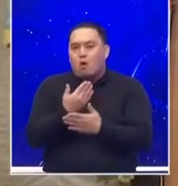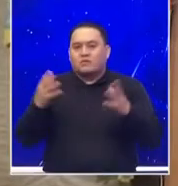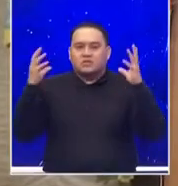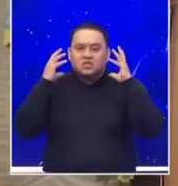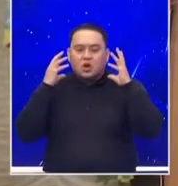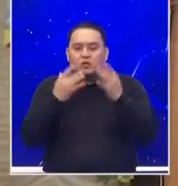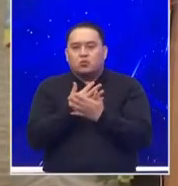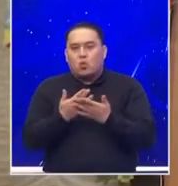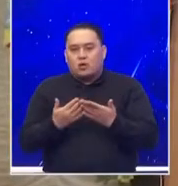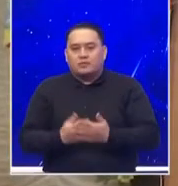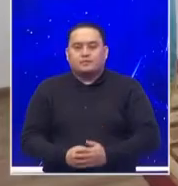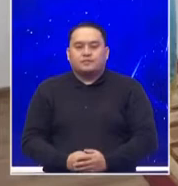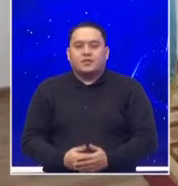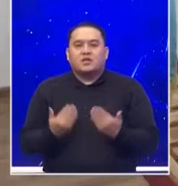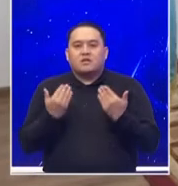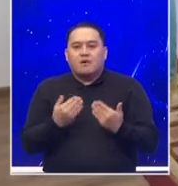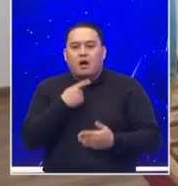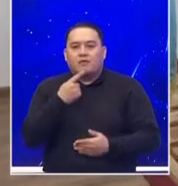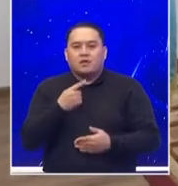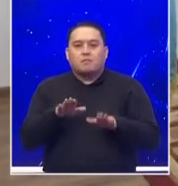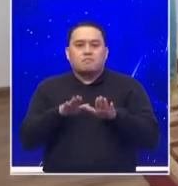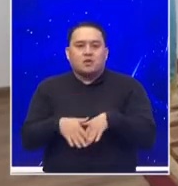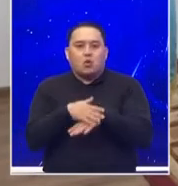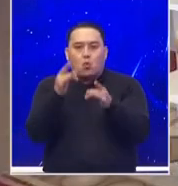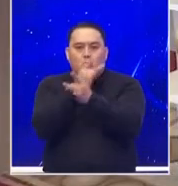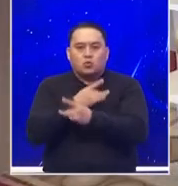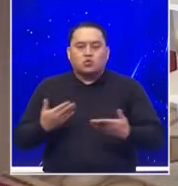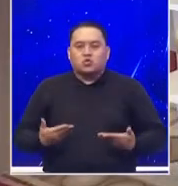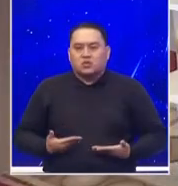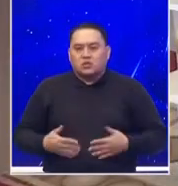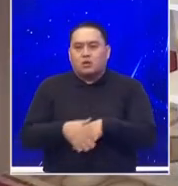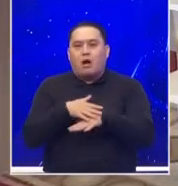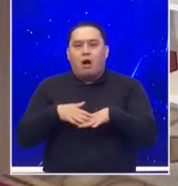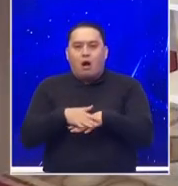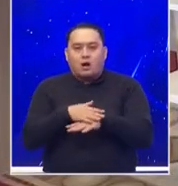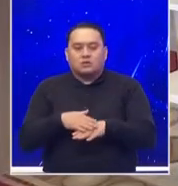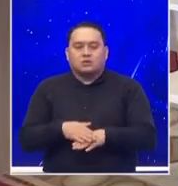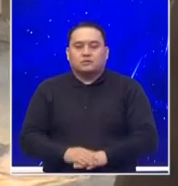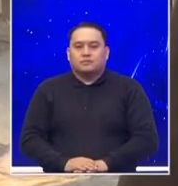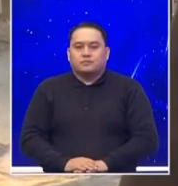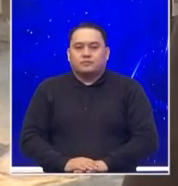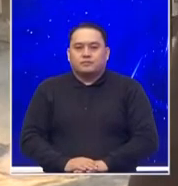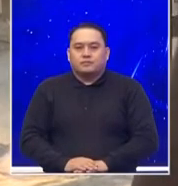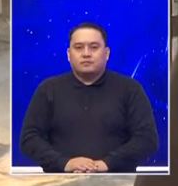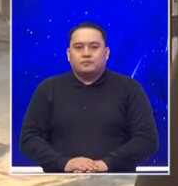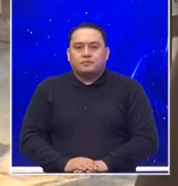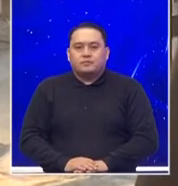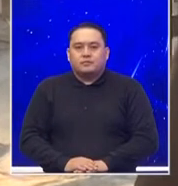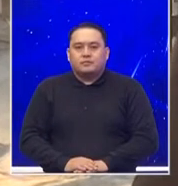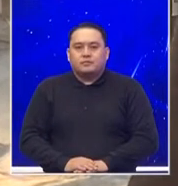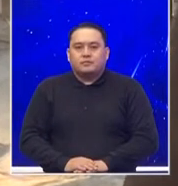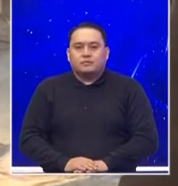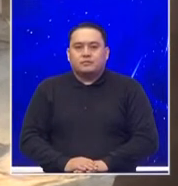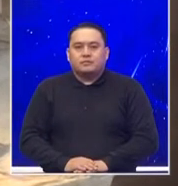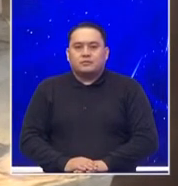и многое другое теперь говорят местные жители культурная жизнь населения значительно обогатиться колдун тургун дарует